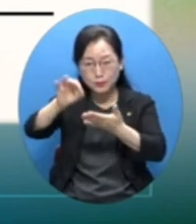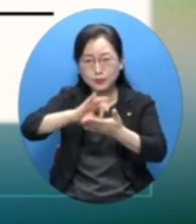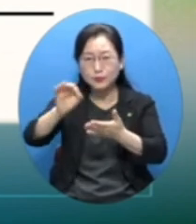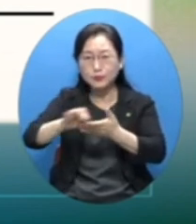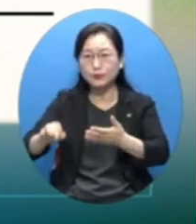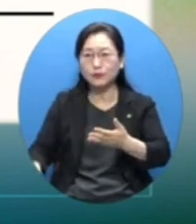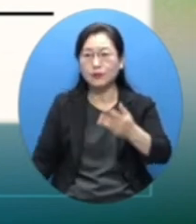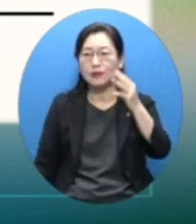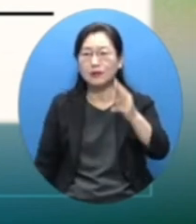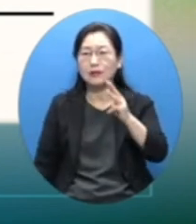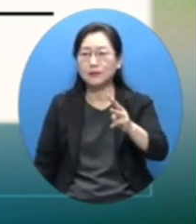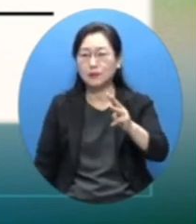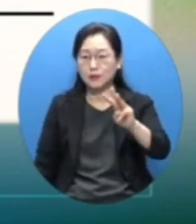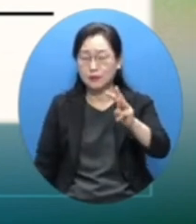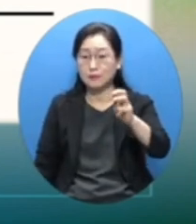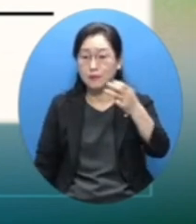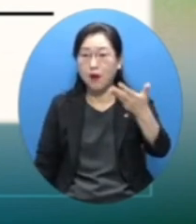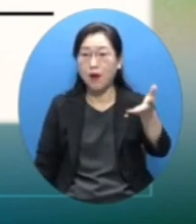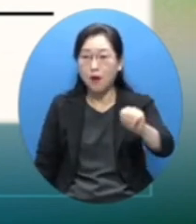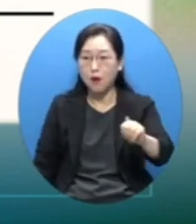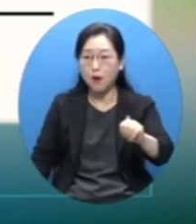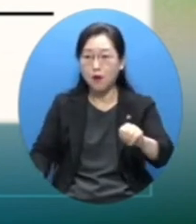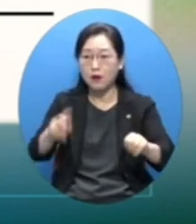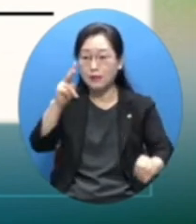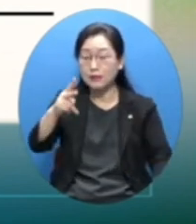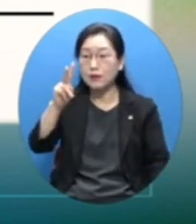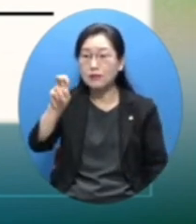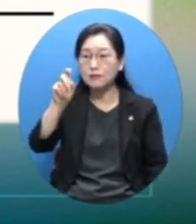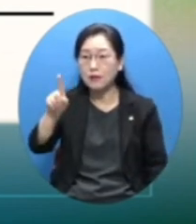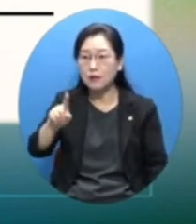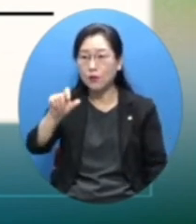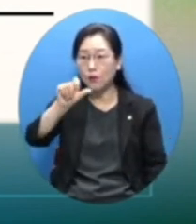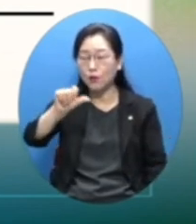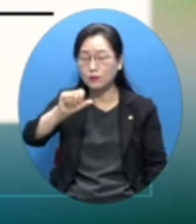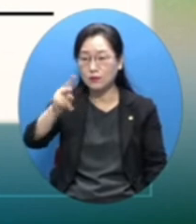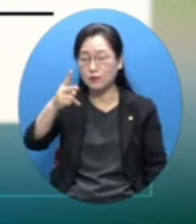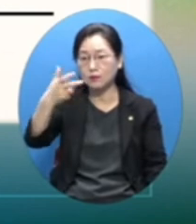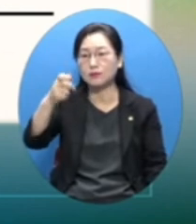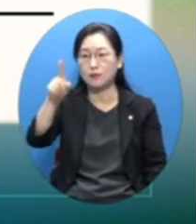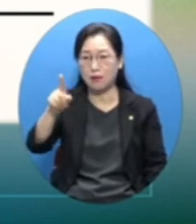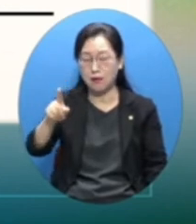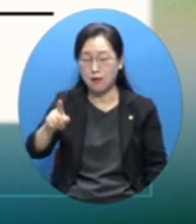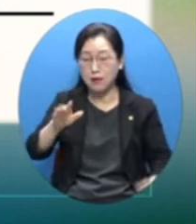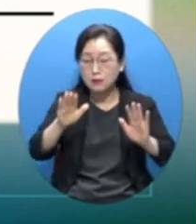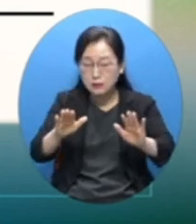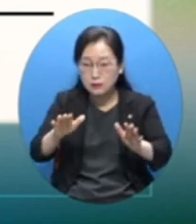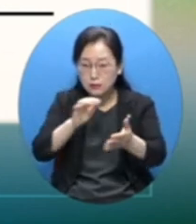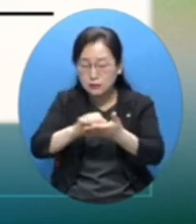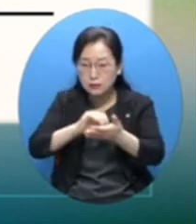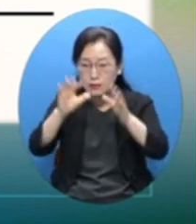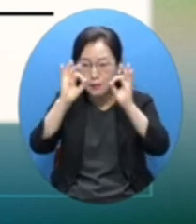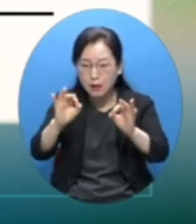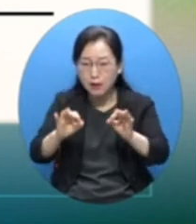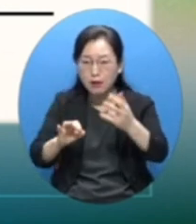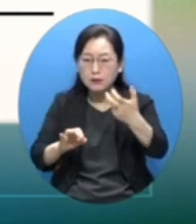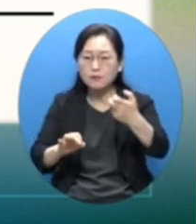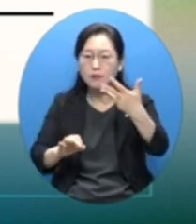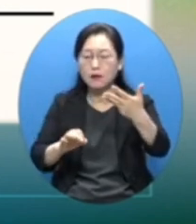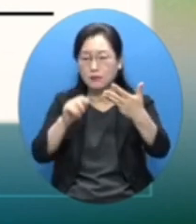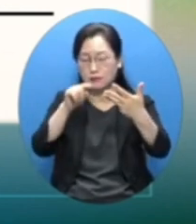2021년에 5271억원으로 73.5% 진료비가 늘어났습니다 연평균 14.8%가 늘어났습니다